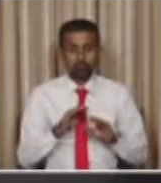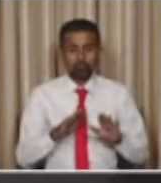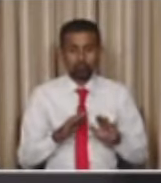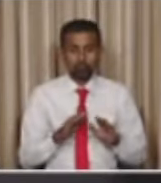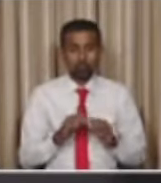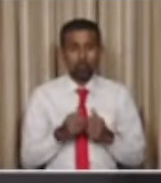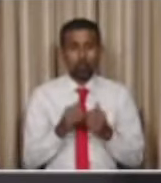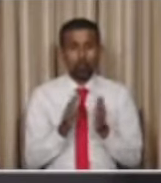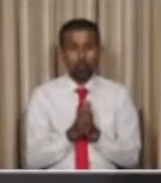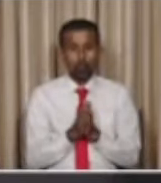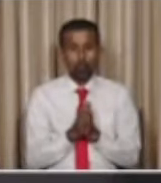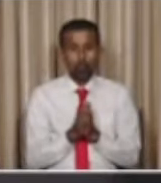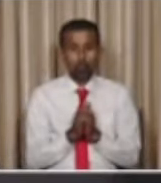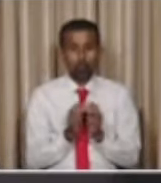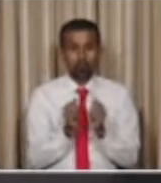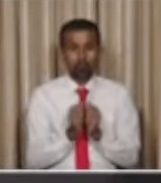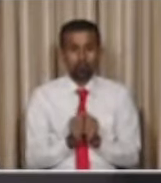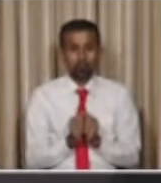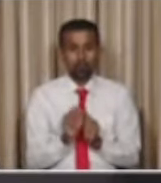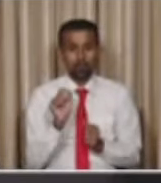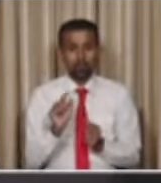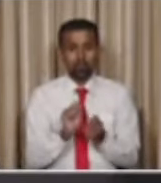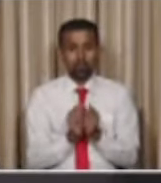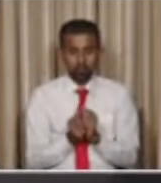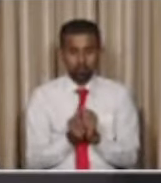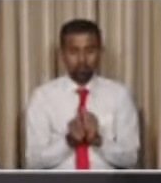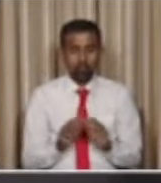ලද සියලු දේවල් වල නම්